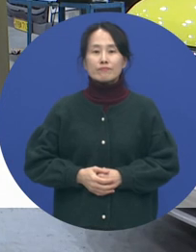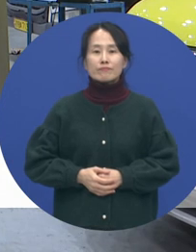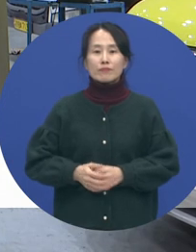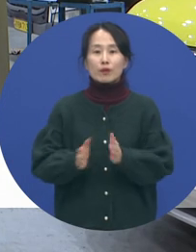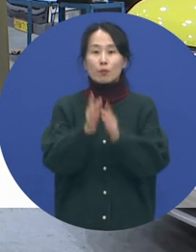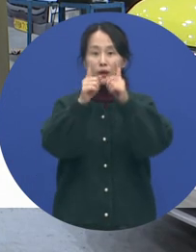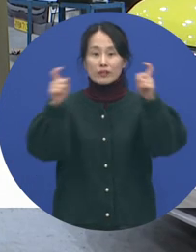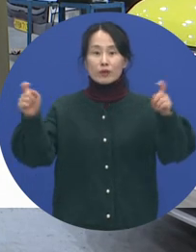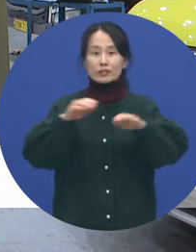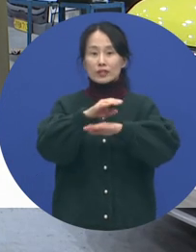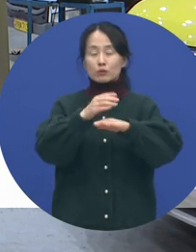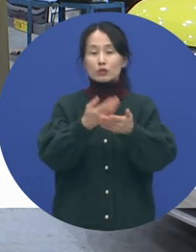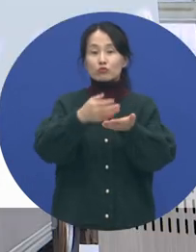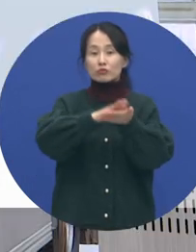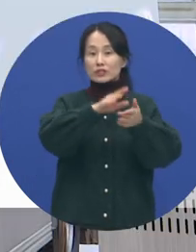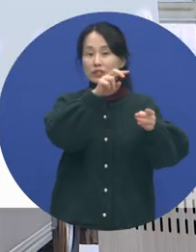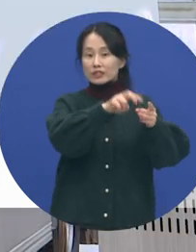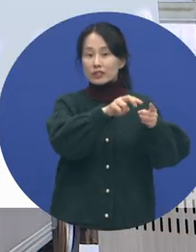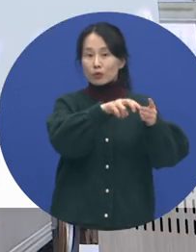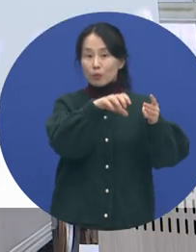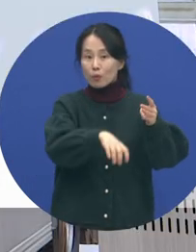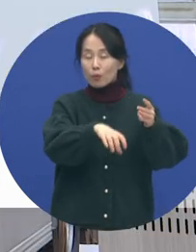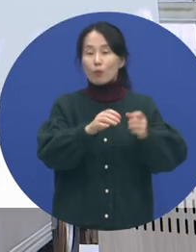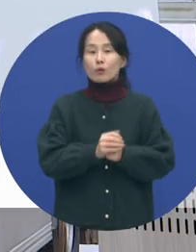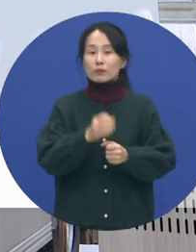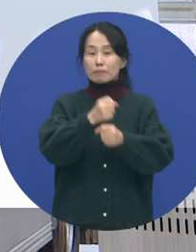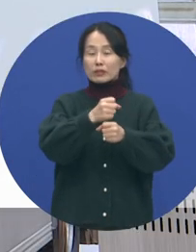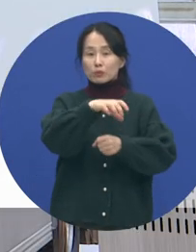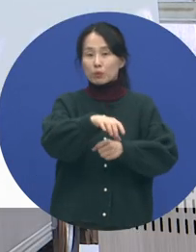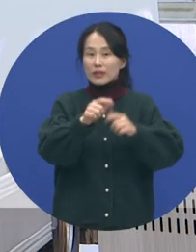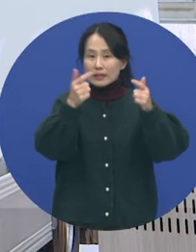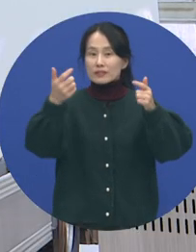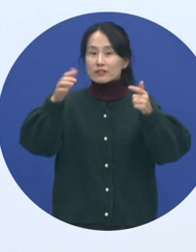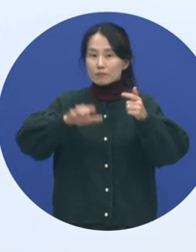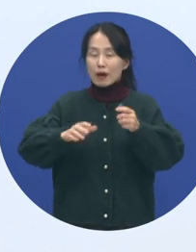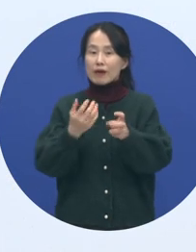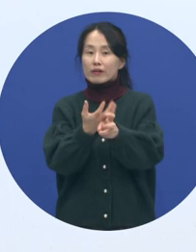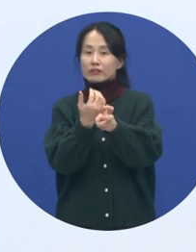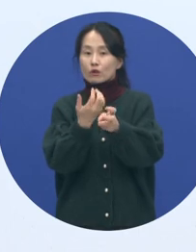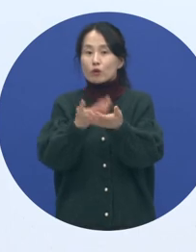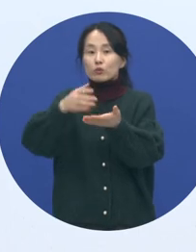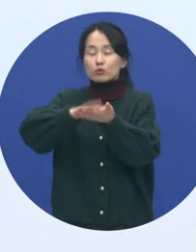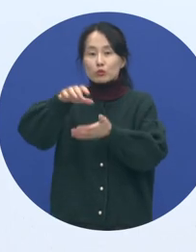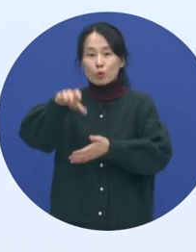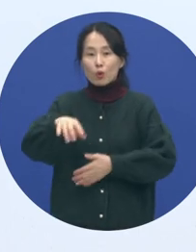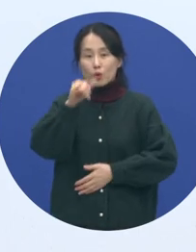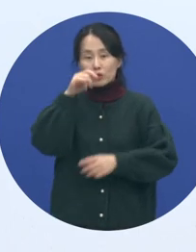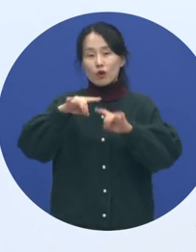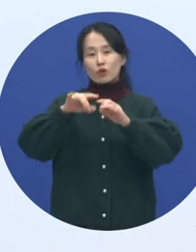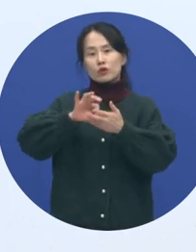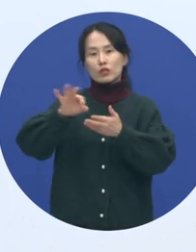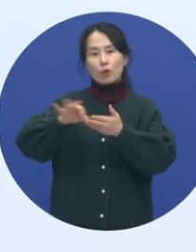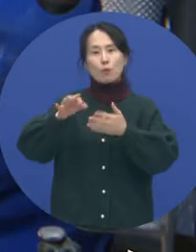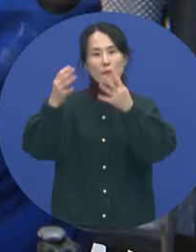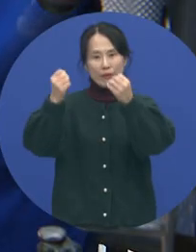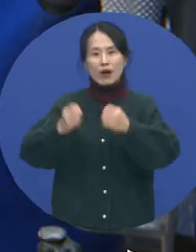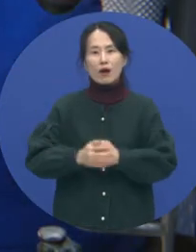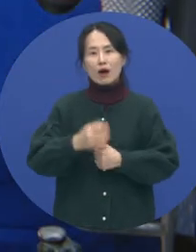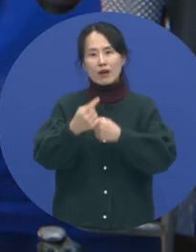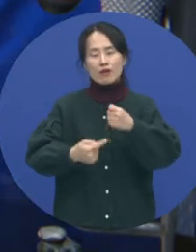화성의 자동차 서비스 센터, 제조시설만큼은 아니지만 트럭 정비소가 있어 전기 사용량이 꽤 됩니다.